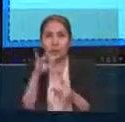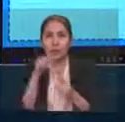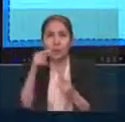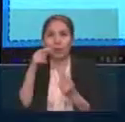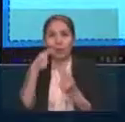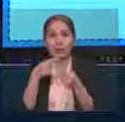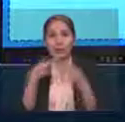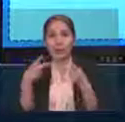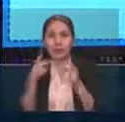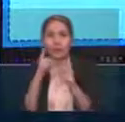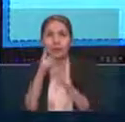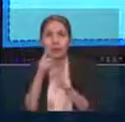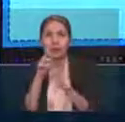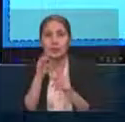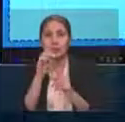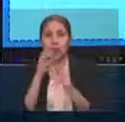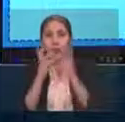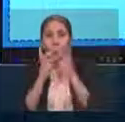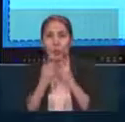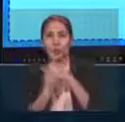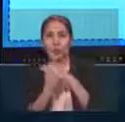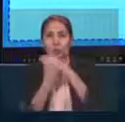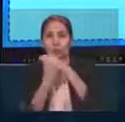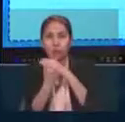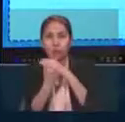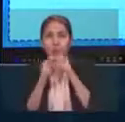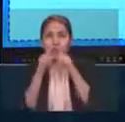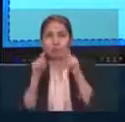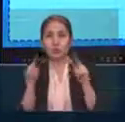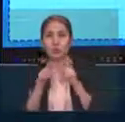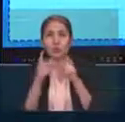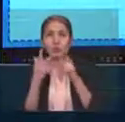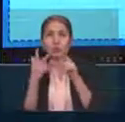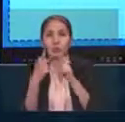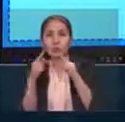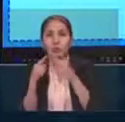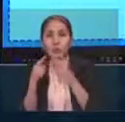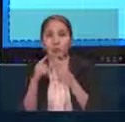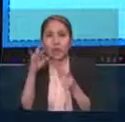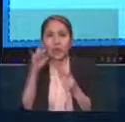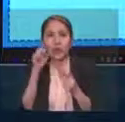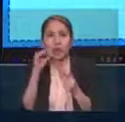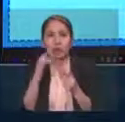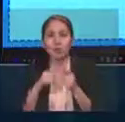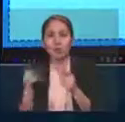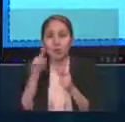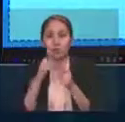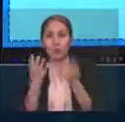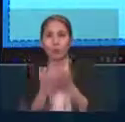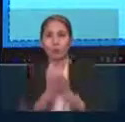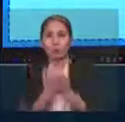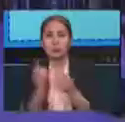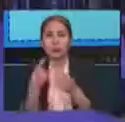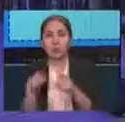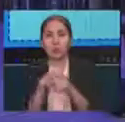tengligiga haqidagi teoremaga asosan uch burchakning 3-burchagini radian o'lchovini topamiz.